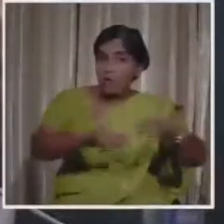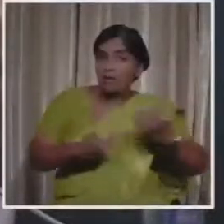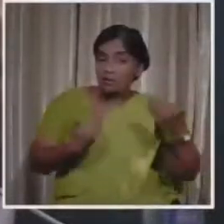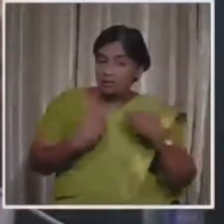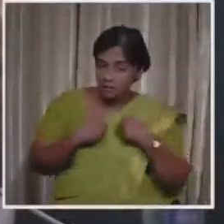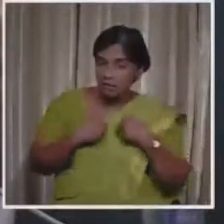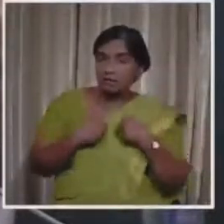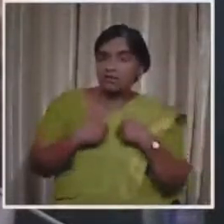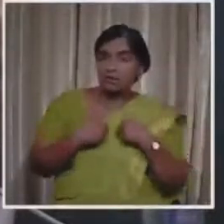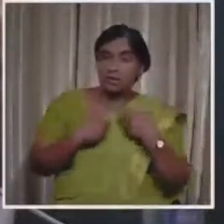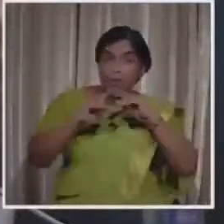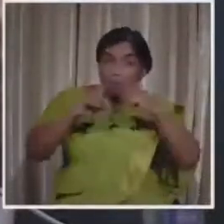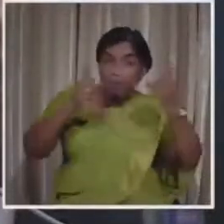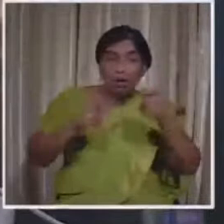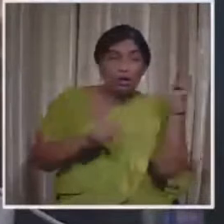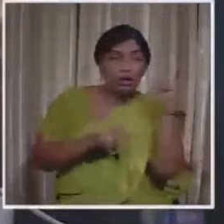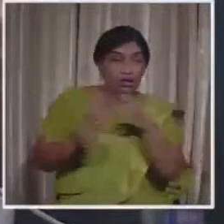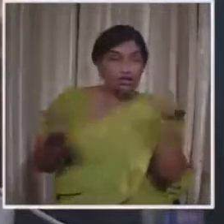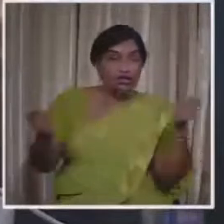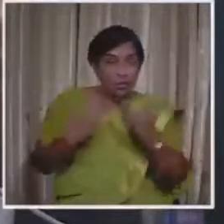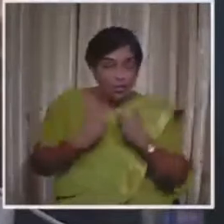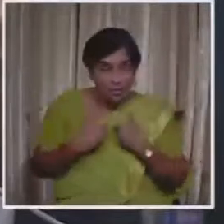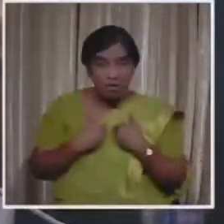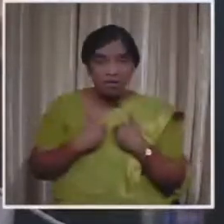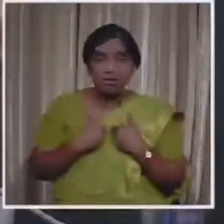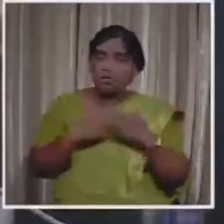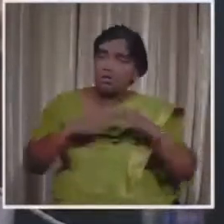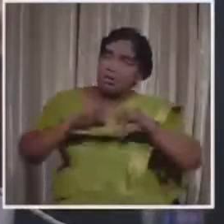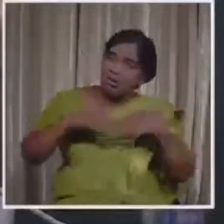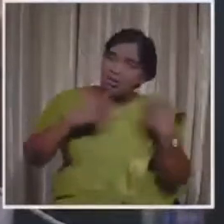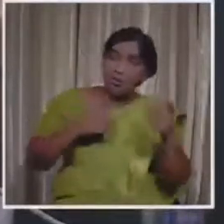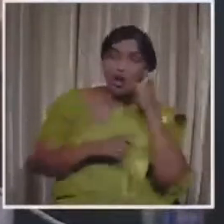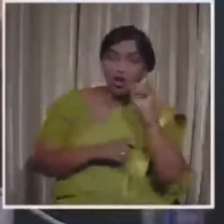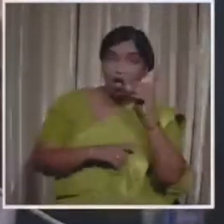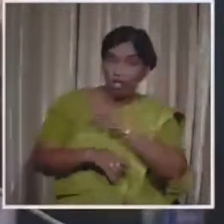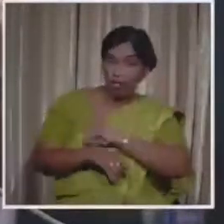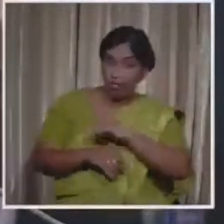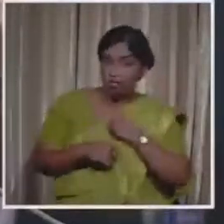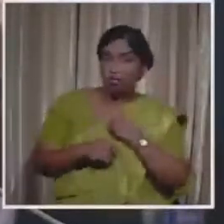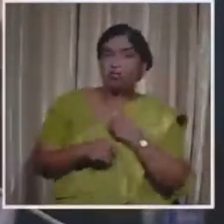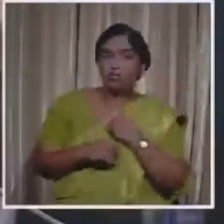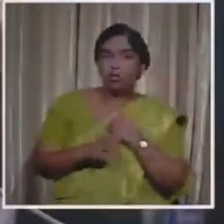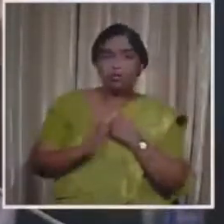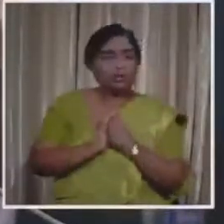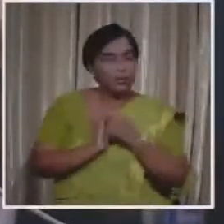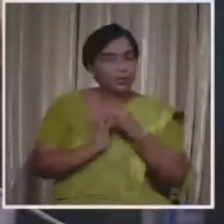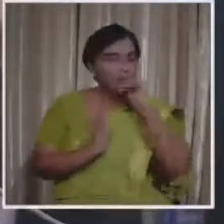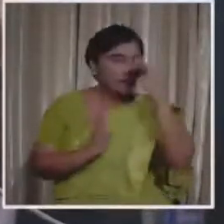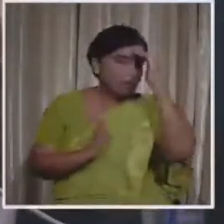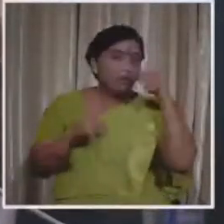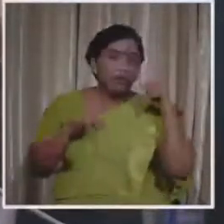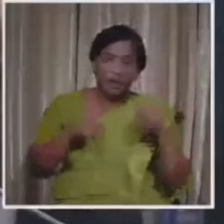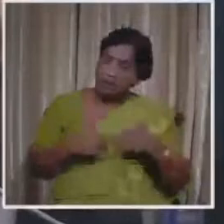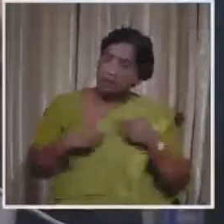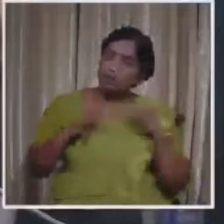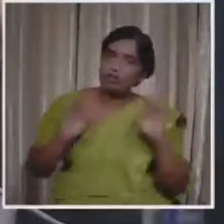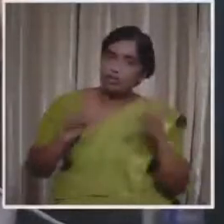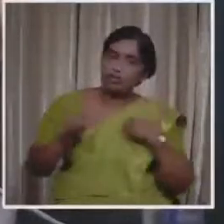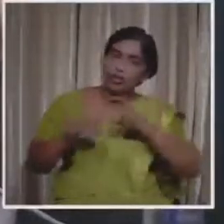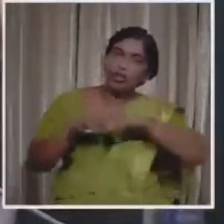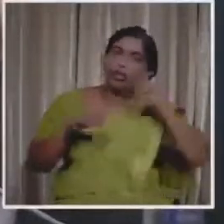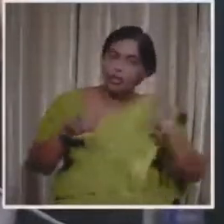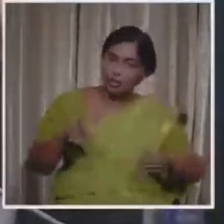තියෙනවා නම් මට කොහේ හරි බාර් එකක් තියෙනවා නම් මං කොහේ හරි කොන්ත්‍රාත් කරලා තියෙනවා නම් ගරු කතානායකතුමනි මං අද ලෑස්ති මෙතනින් අයින් වෙලා